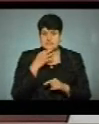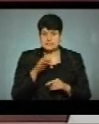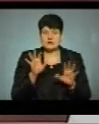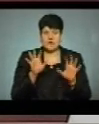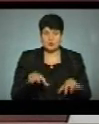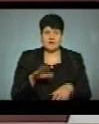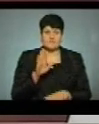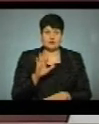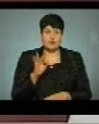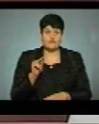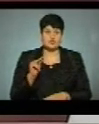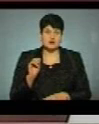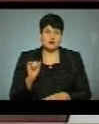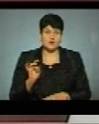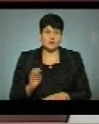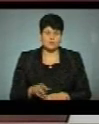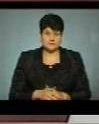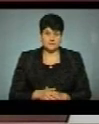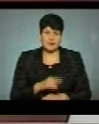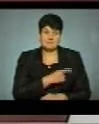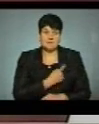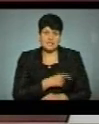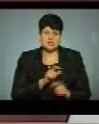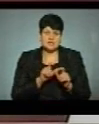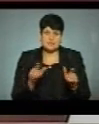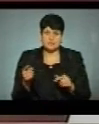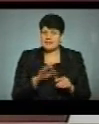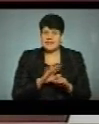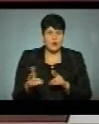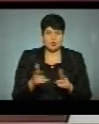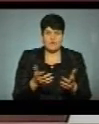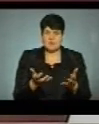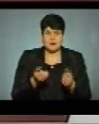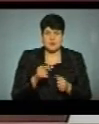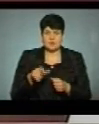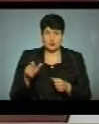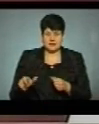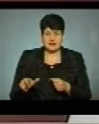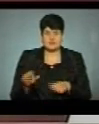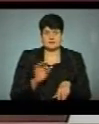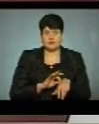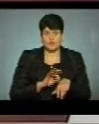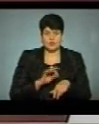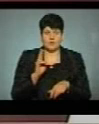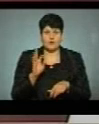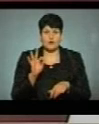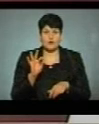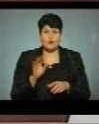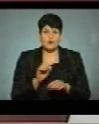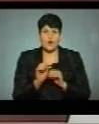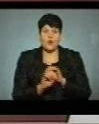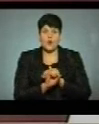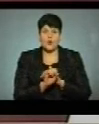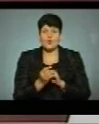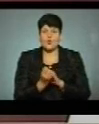голова Віктор Овчарук. Медичні заклади Тернополя не готові прийняти пацієнтів з підозрою на коронавірусну інфекцію. Про це сьогодні